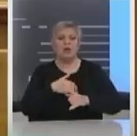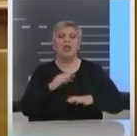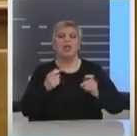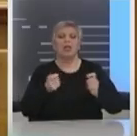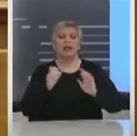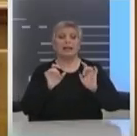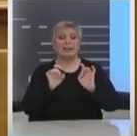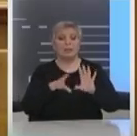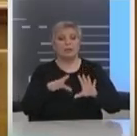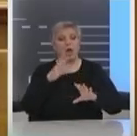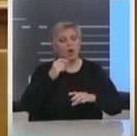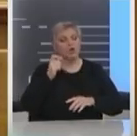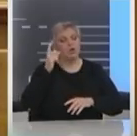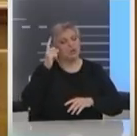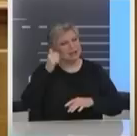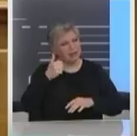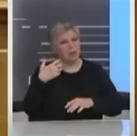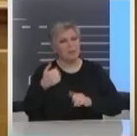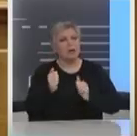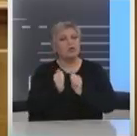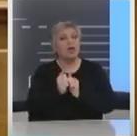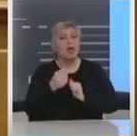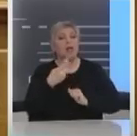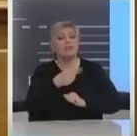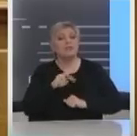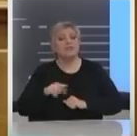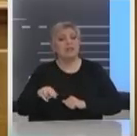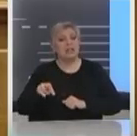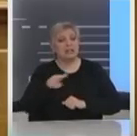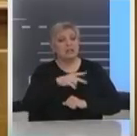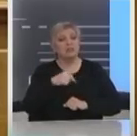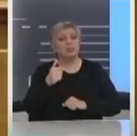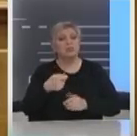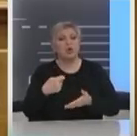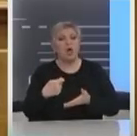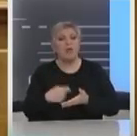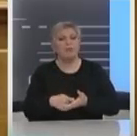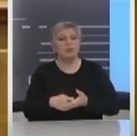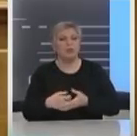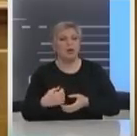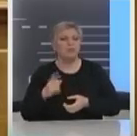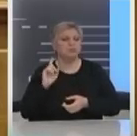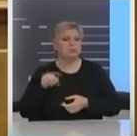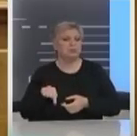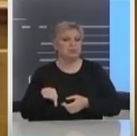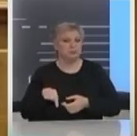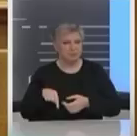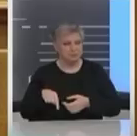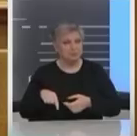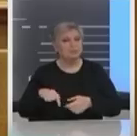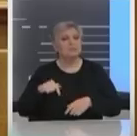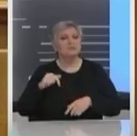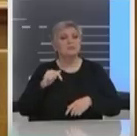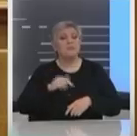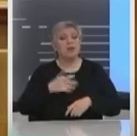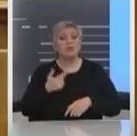επιχειρηματικά συμφέροντα τα οποία επιτρέπετε να φοροδιαφεύγουν προκλητικά, έρχεστε τώρα να δώσετε νέες